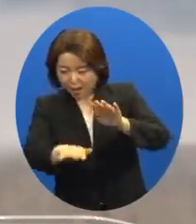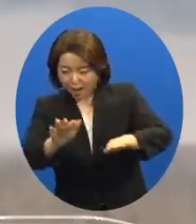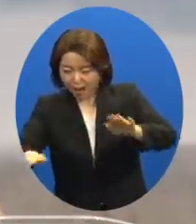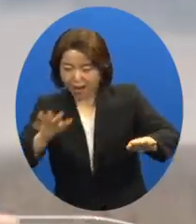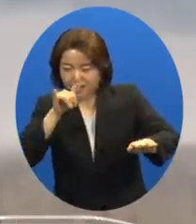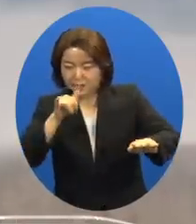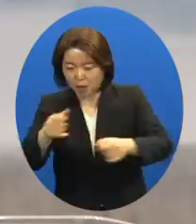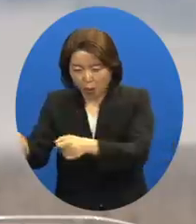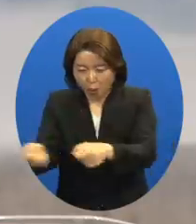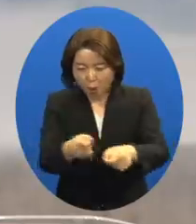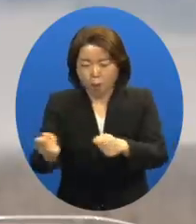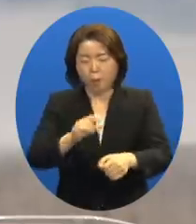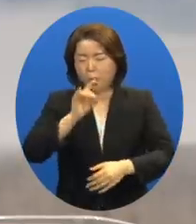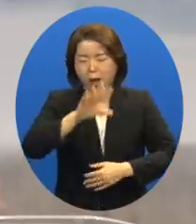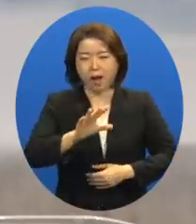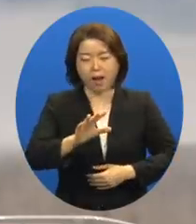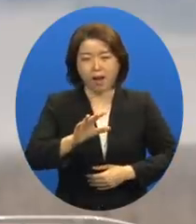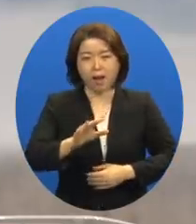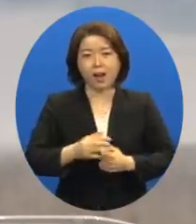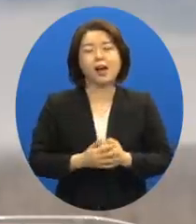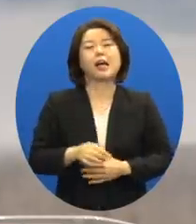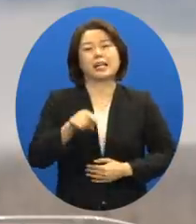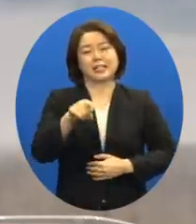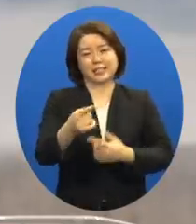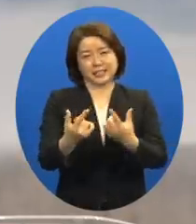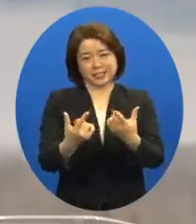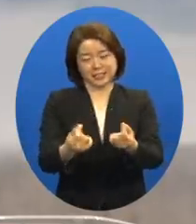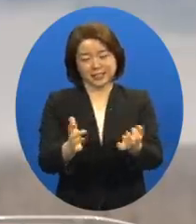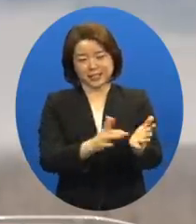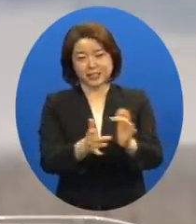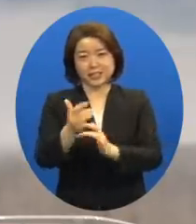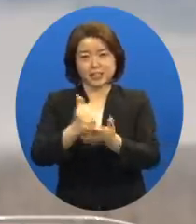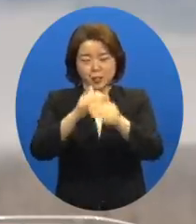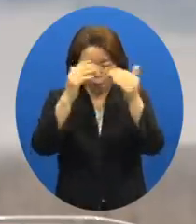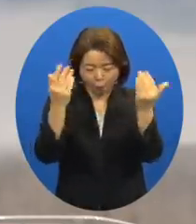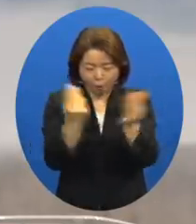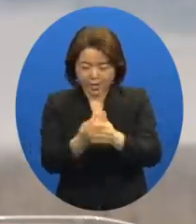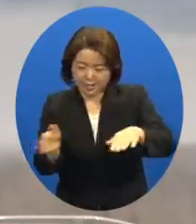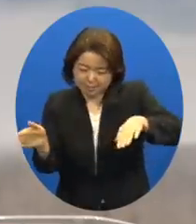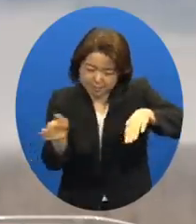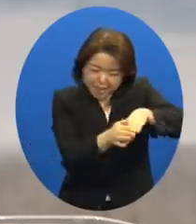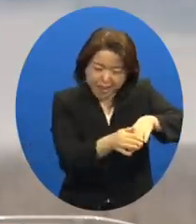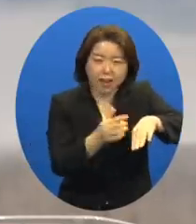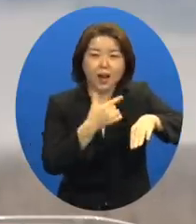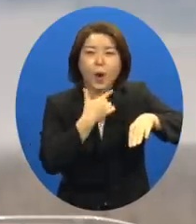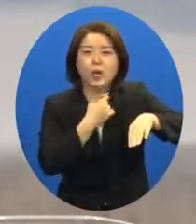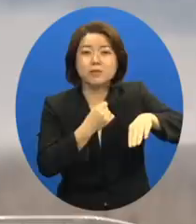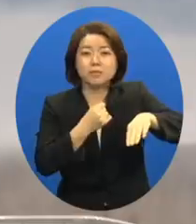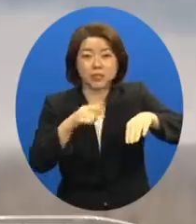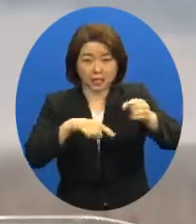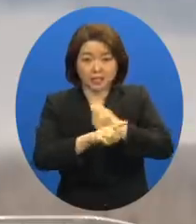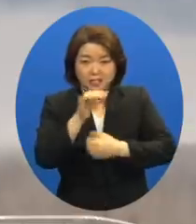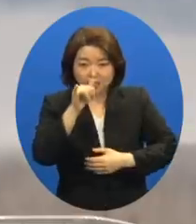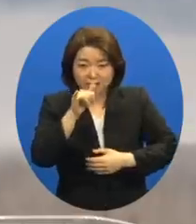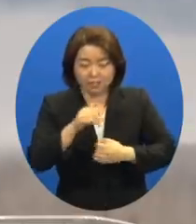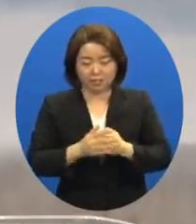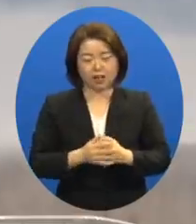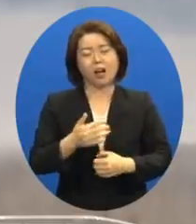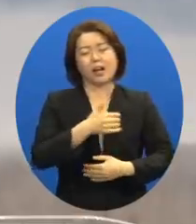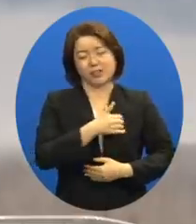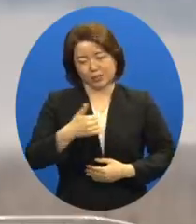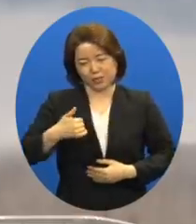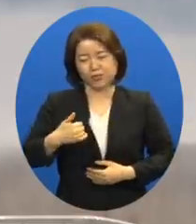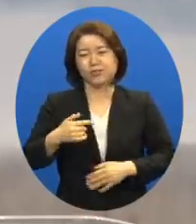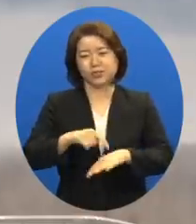좀처럼 떼어지지 않습니다. 그렇게 예수님에게 완전히 들러붙어 있고 싶다는 거죠. 충분히 그 심정 이해할